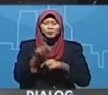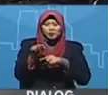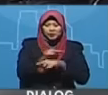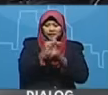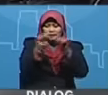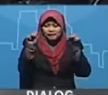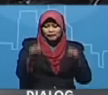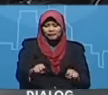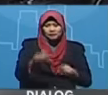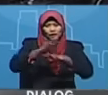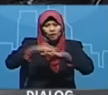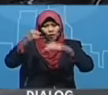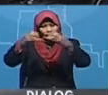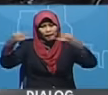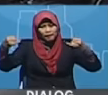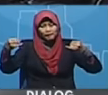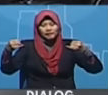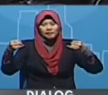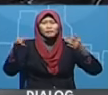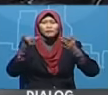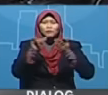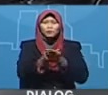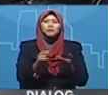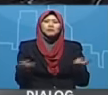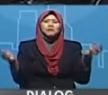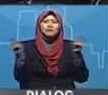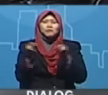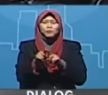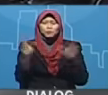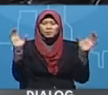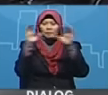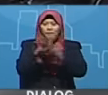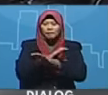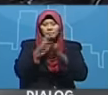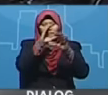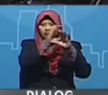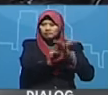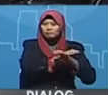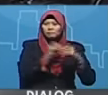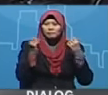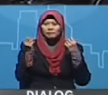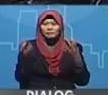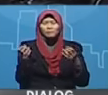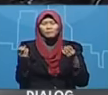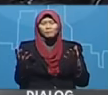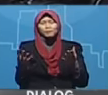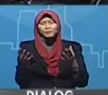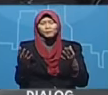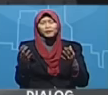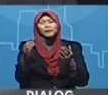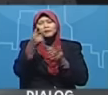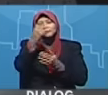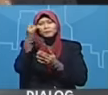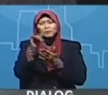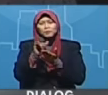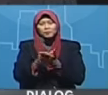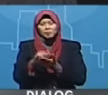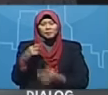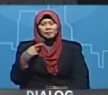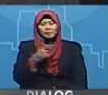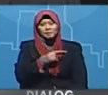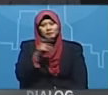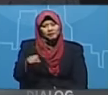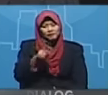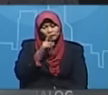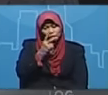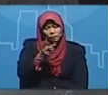uh-huh. sistem online dan sebagainya. Jadi ini yang berlaku. Jadi cabaran uh-huh. tu banyak. Sebab itulah kita melihat perkara ini secara holistik.